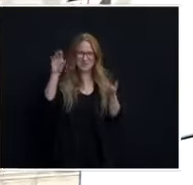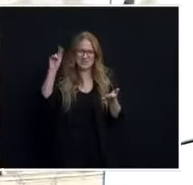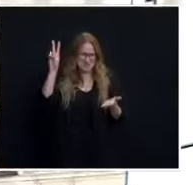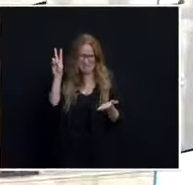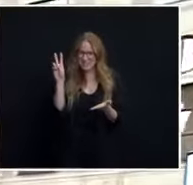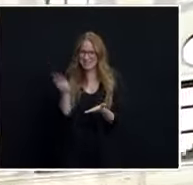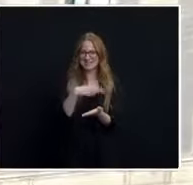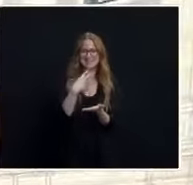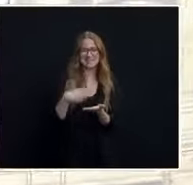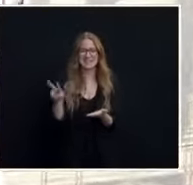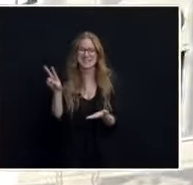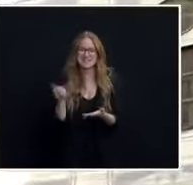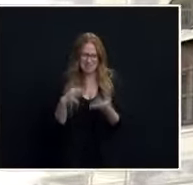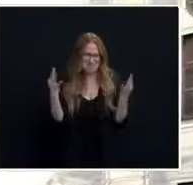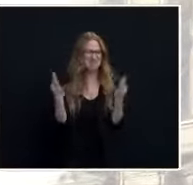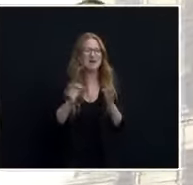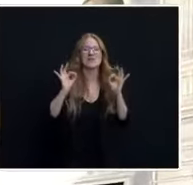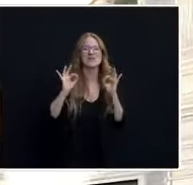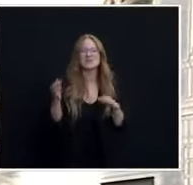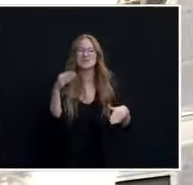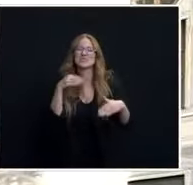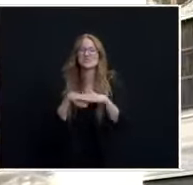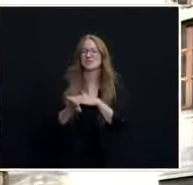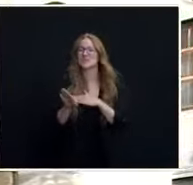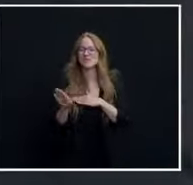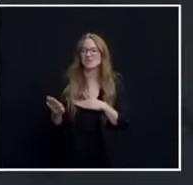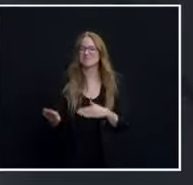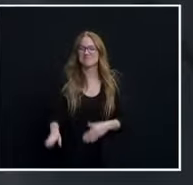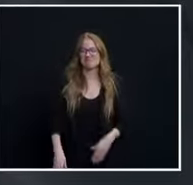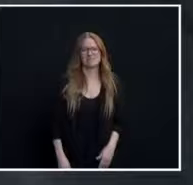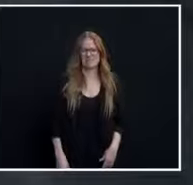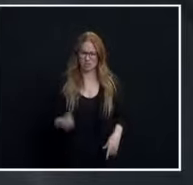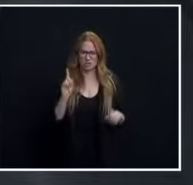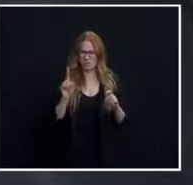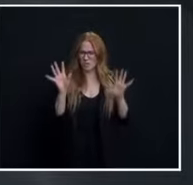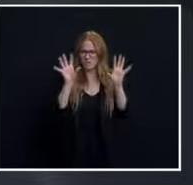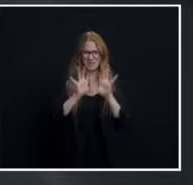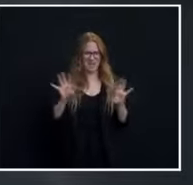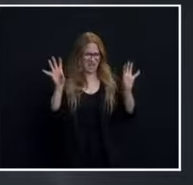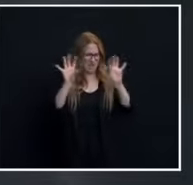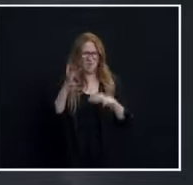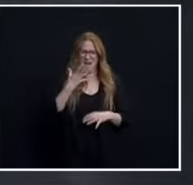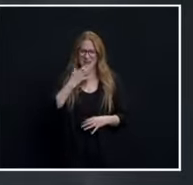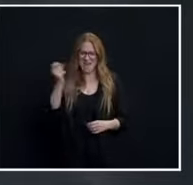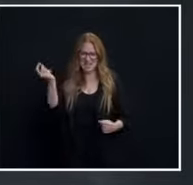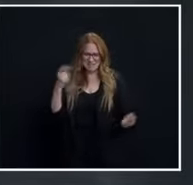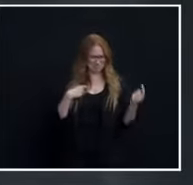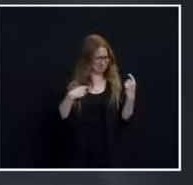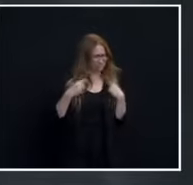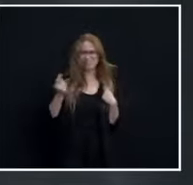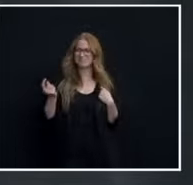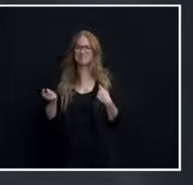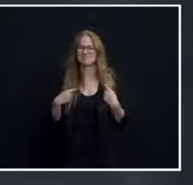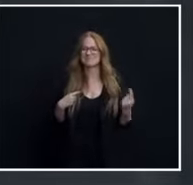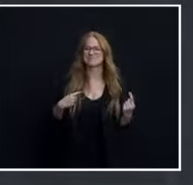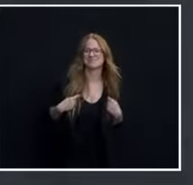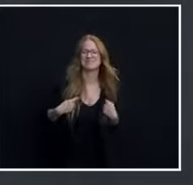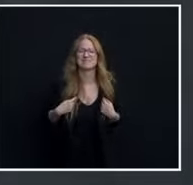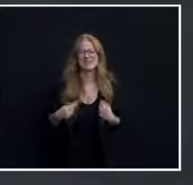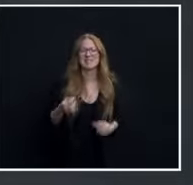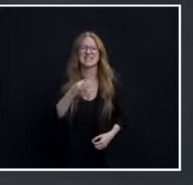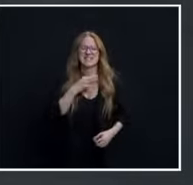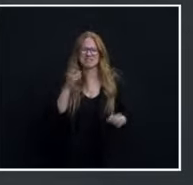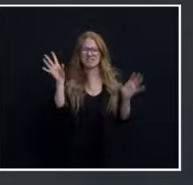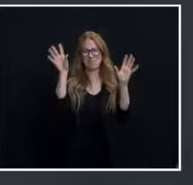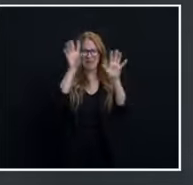David tanzt, wanns du mit dem David tanzt, dann brachst du die Schuhe. Weil dann der Rauch aufgeht und die Gurde mit anderen spritzt, der Schwefel blau